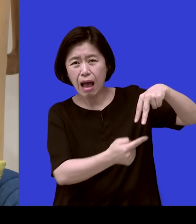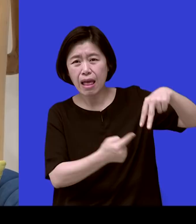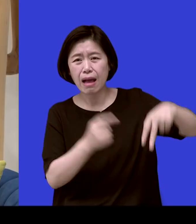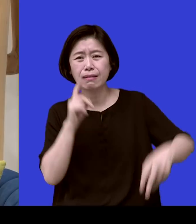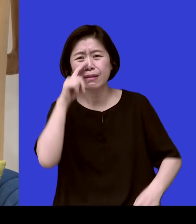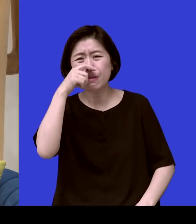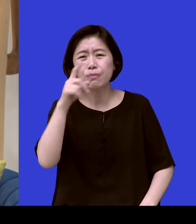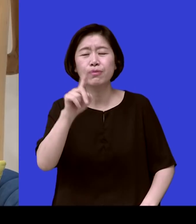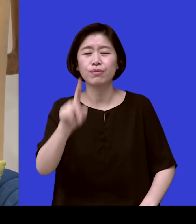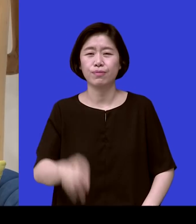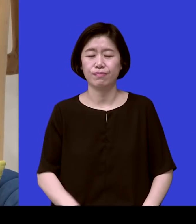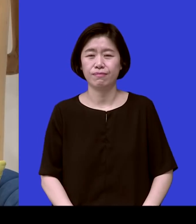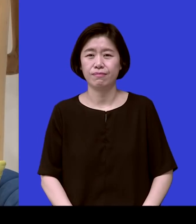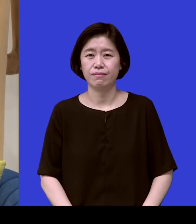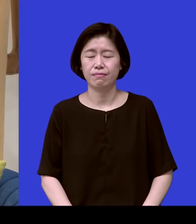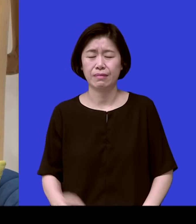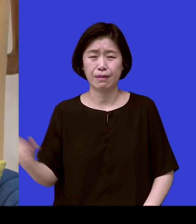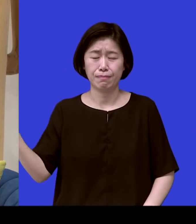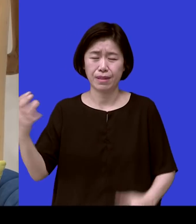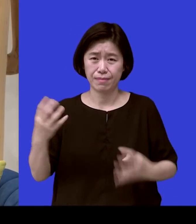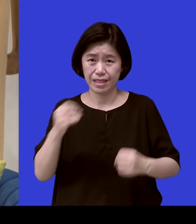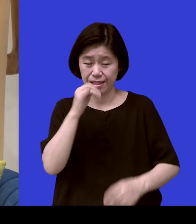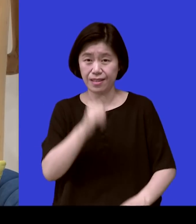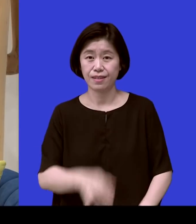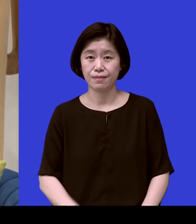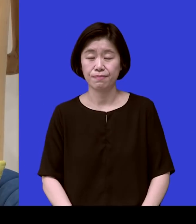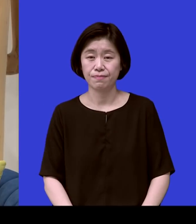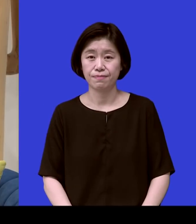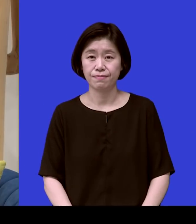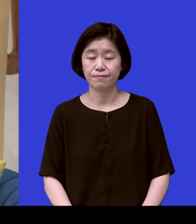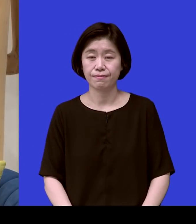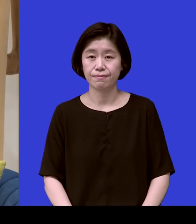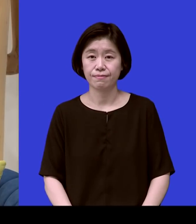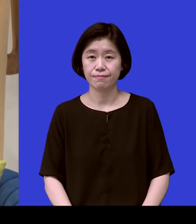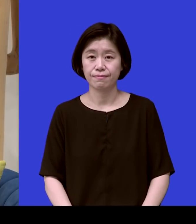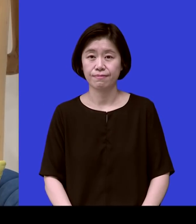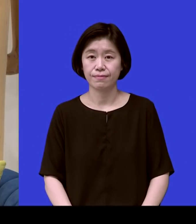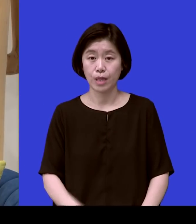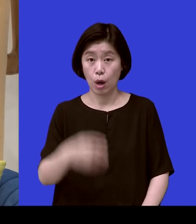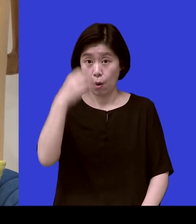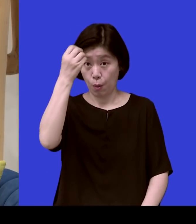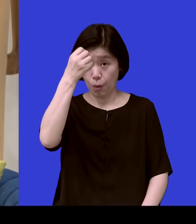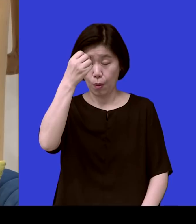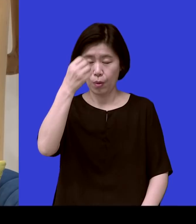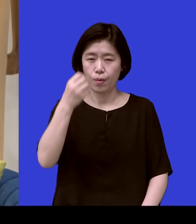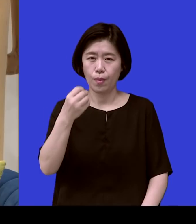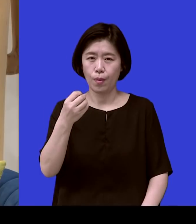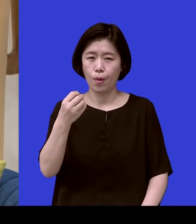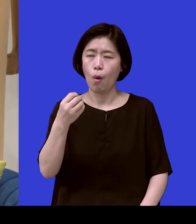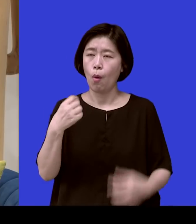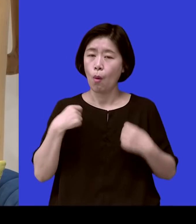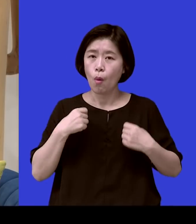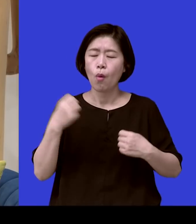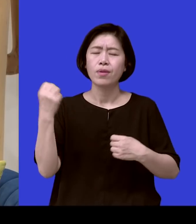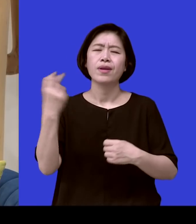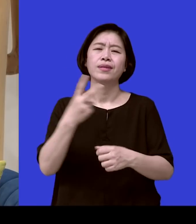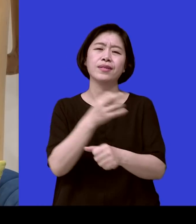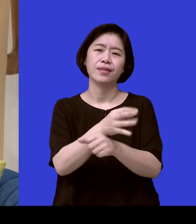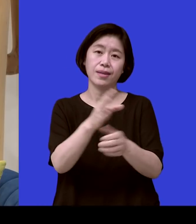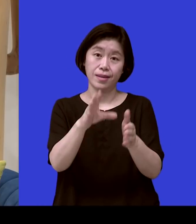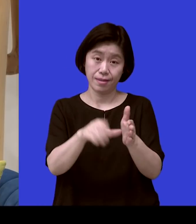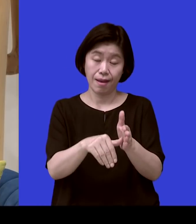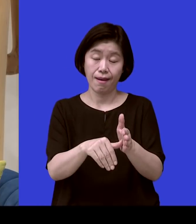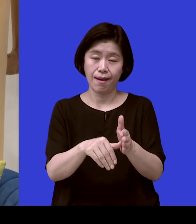1년이 지나니까 벌써 아이가 더 커가지고 예. 또 새로 맞춰야 되는 거예요. 그래서 새로 사자마자 제가